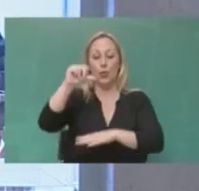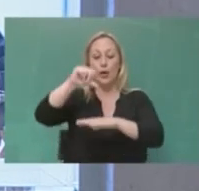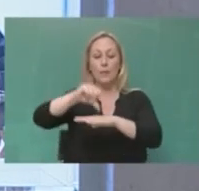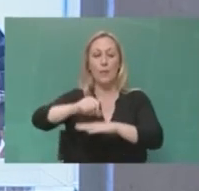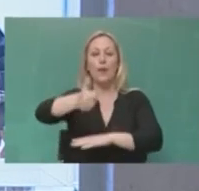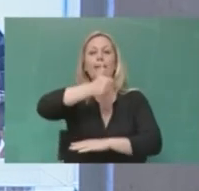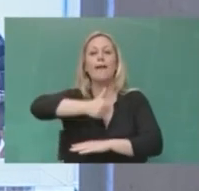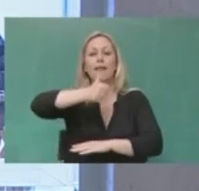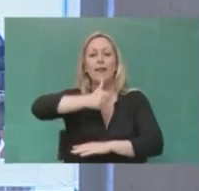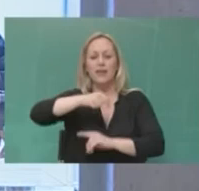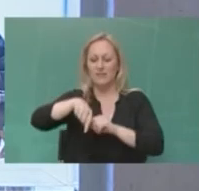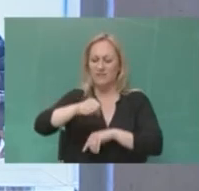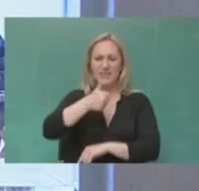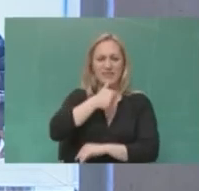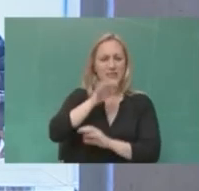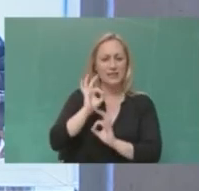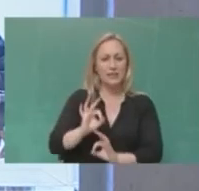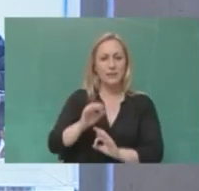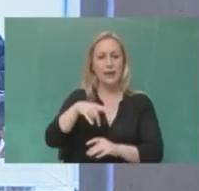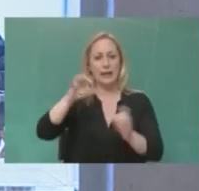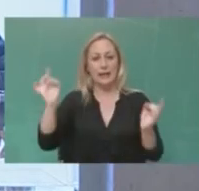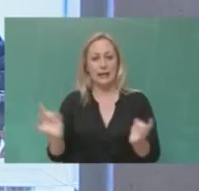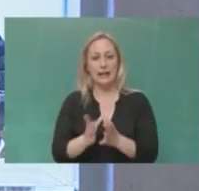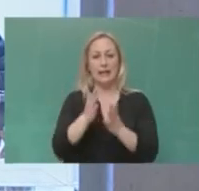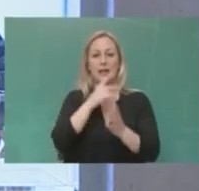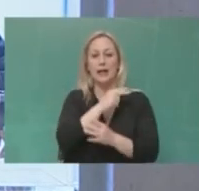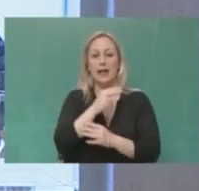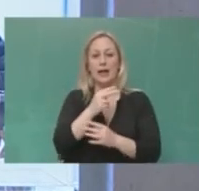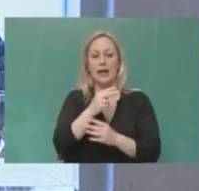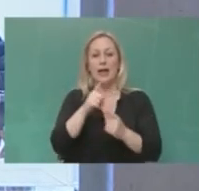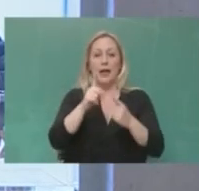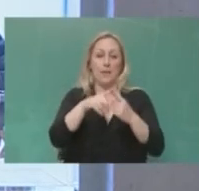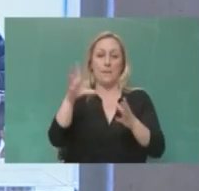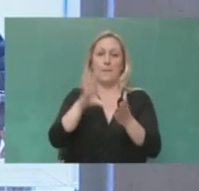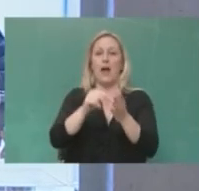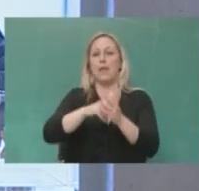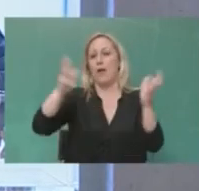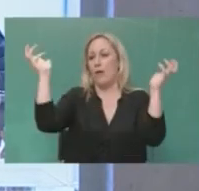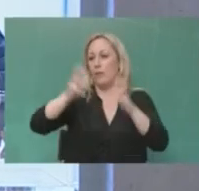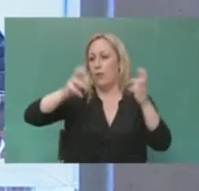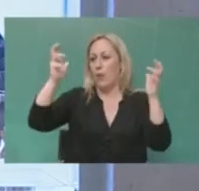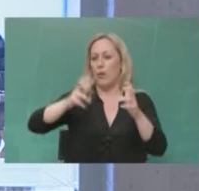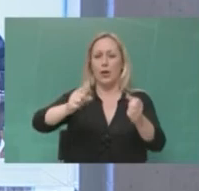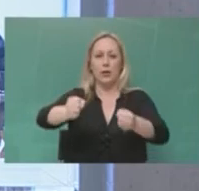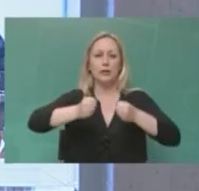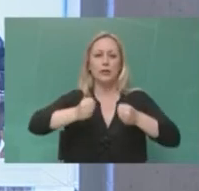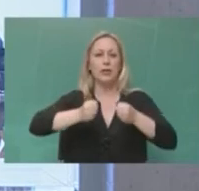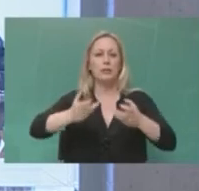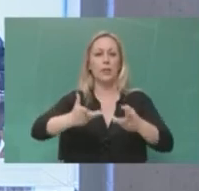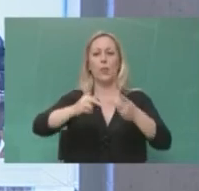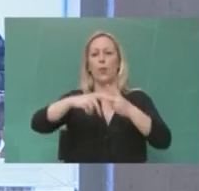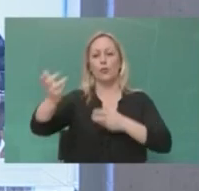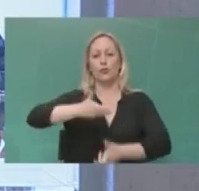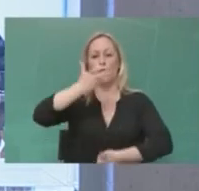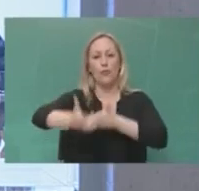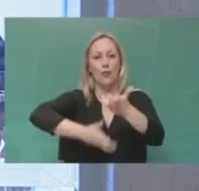πει ανθεκτική, να μπορεί να αντιμετωπίσει ένα θέματα φυσικών καταστροφών πλημμύρες, σεισμούς, πυρκαγιές